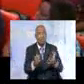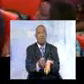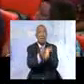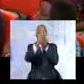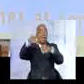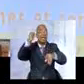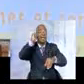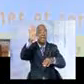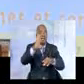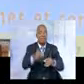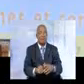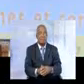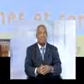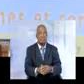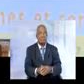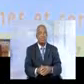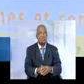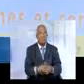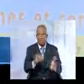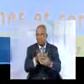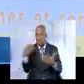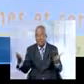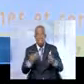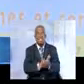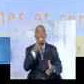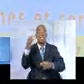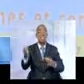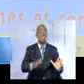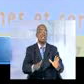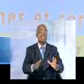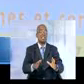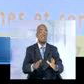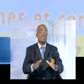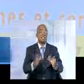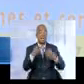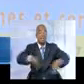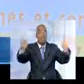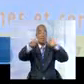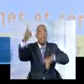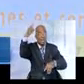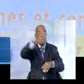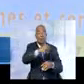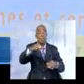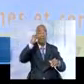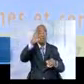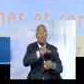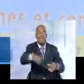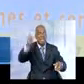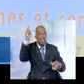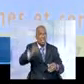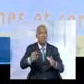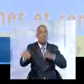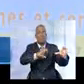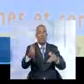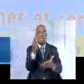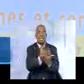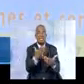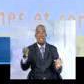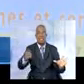en Côte d'Ivoire. C'est aussi ce qui justifie la mise en place ou la ratification par le gouvernement de